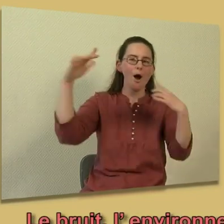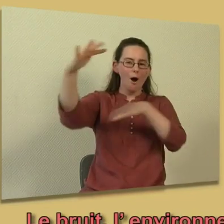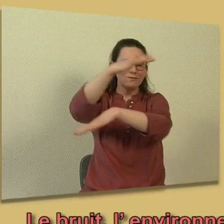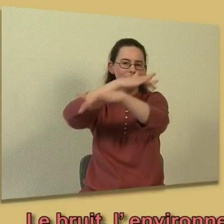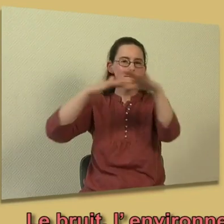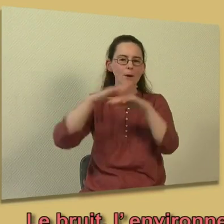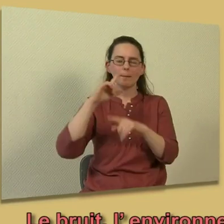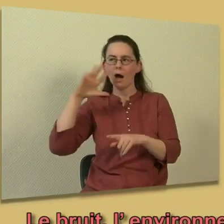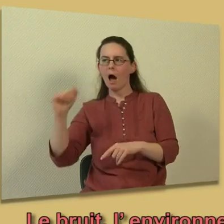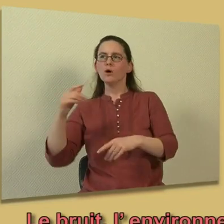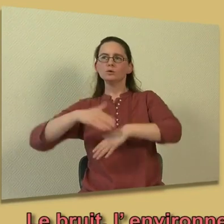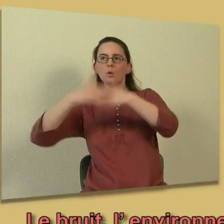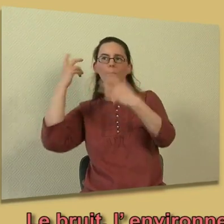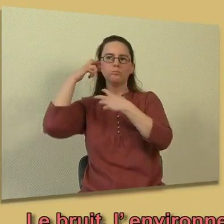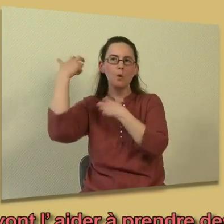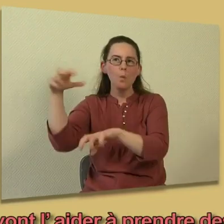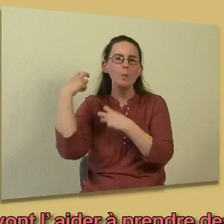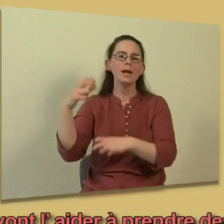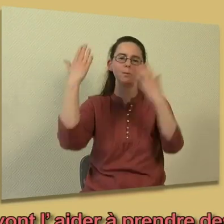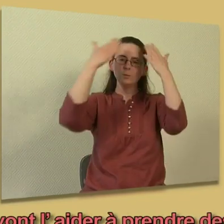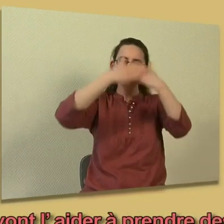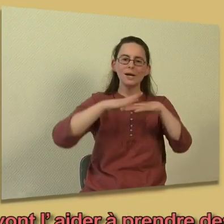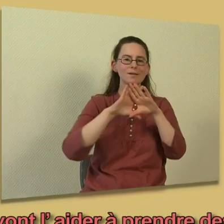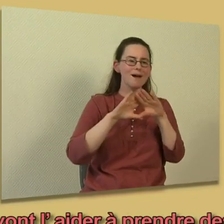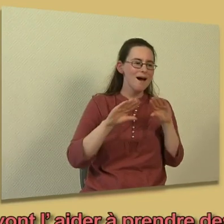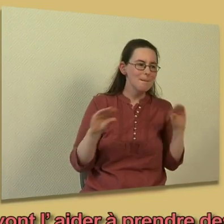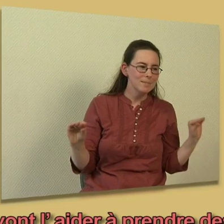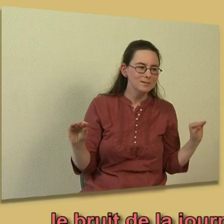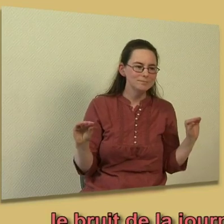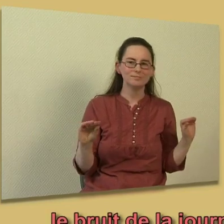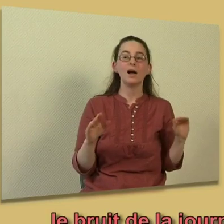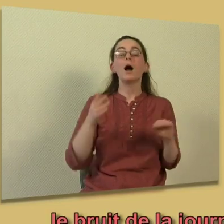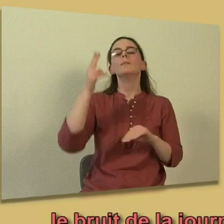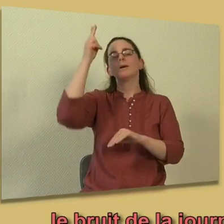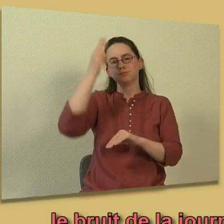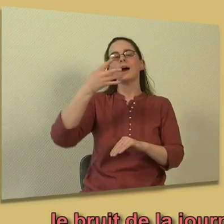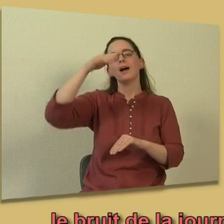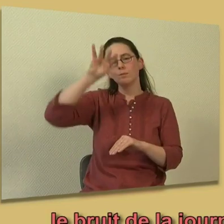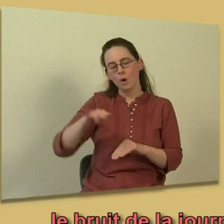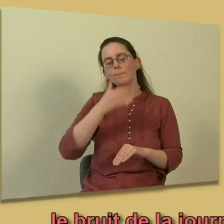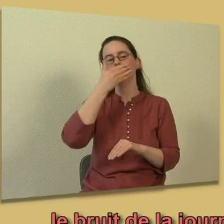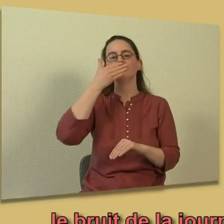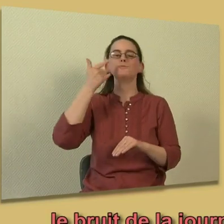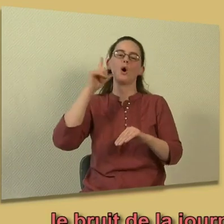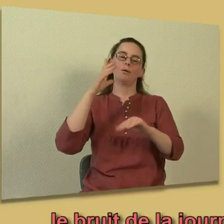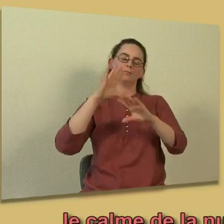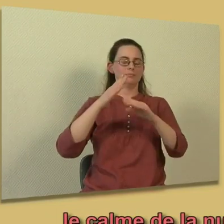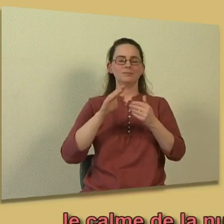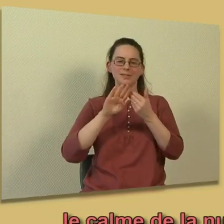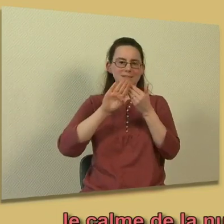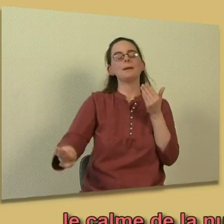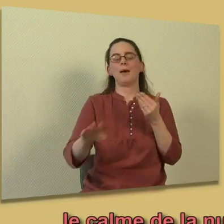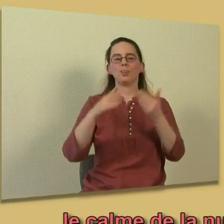Le bruit pour ça, l'environnement va l'aider à prendre des repères. Le bruit pour